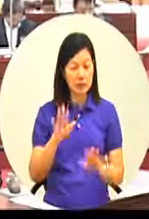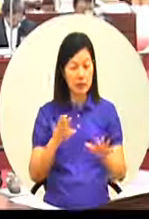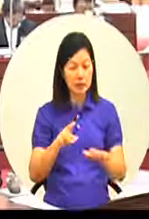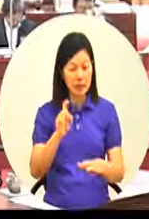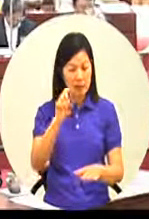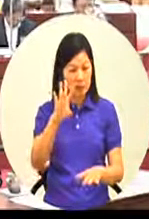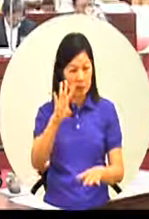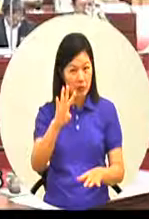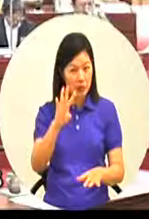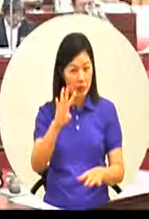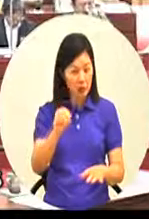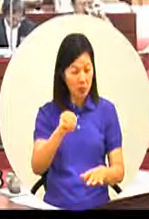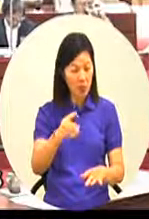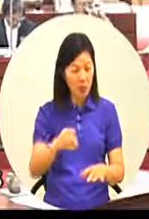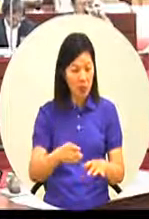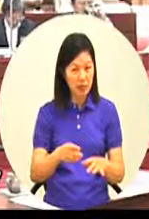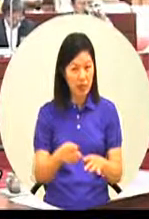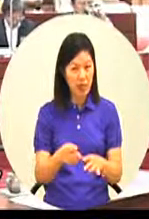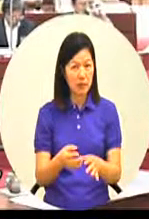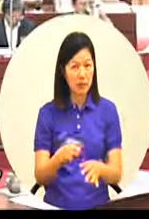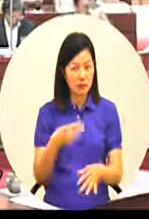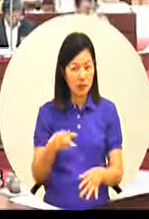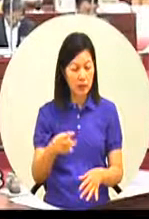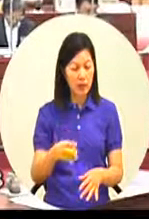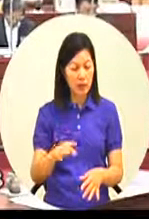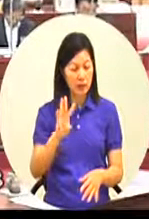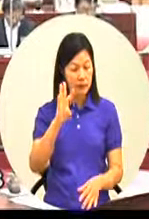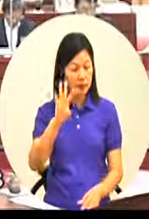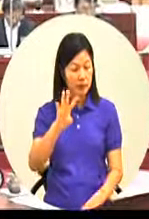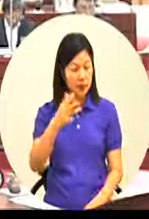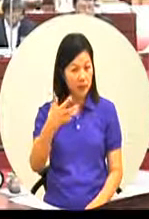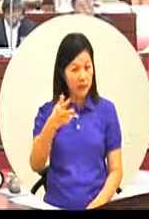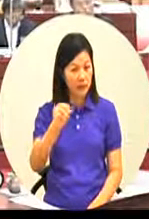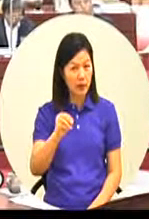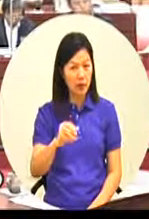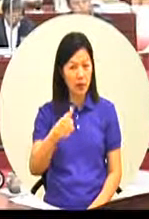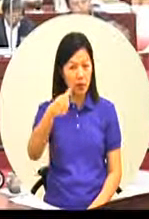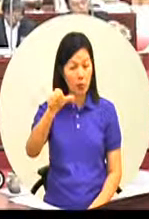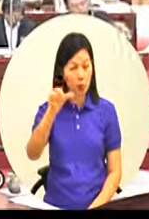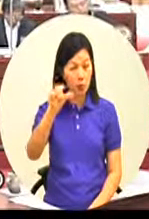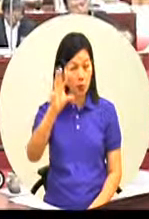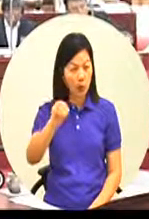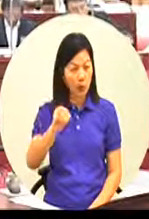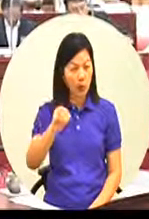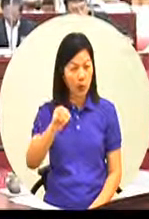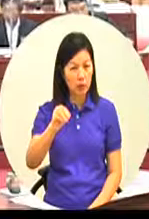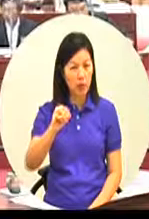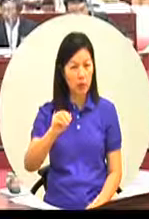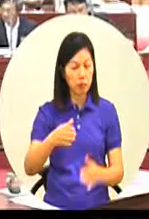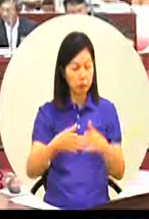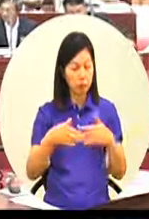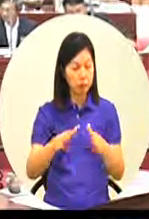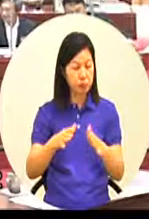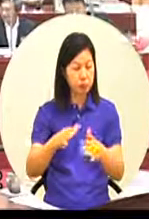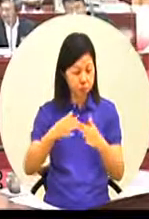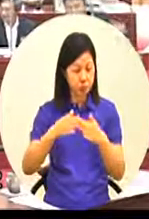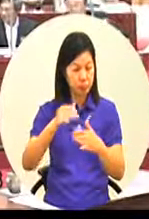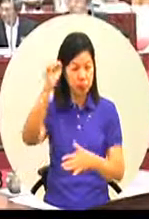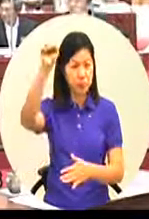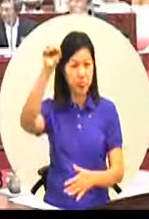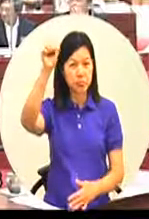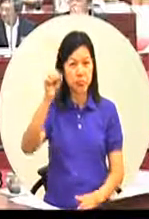跳，8万块就好，要不要？不要。5万块要的请举手。5万块。